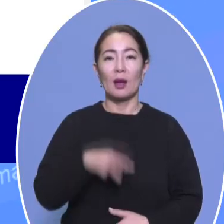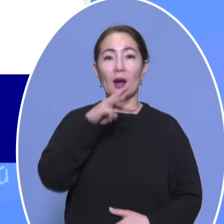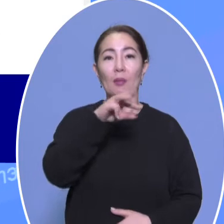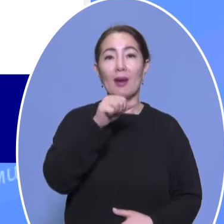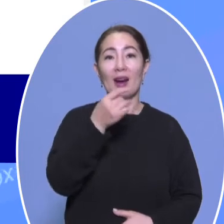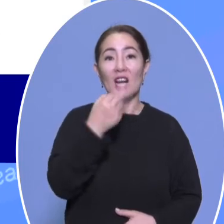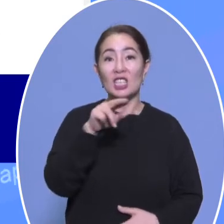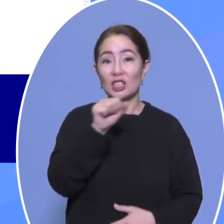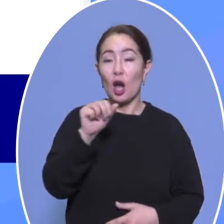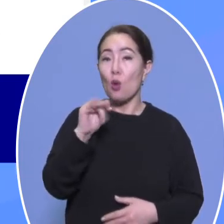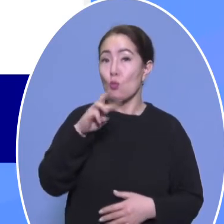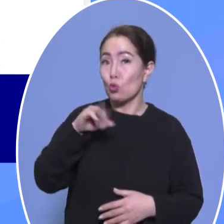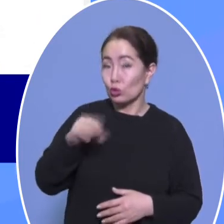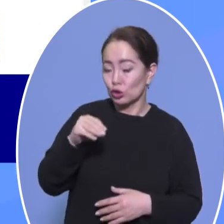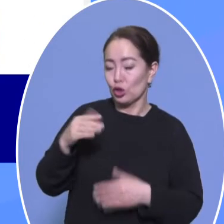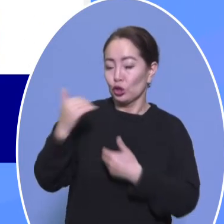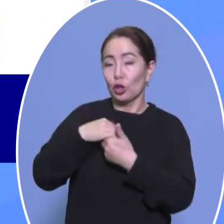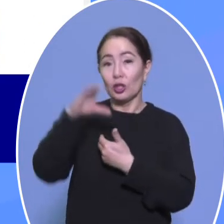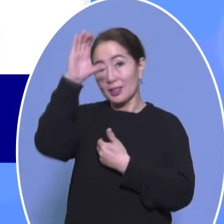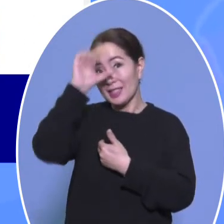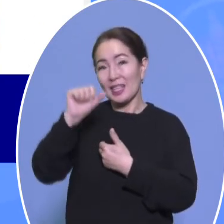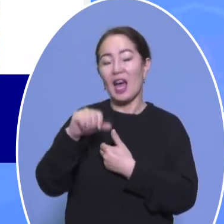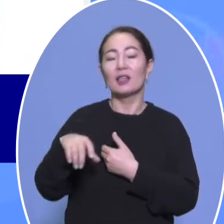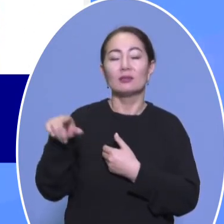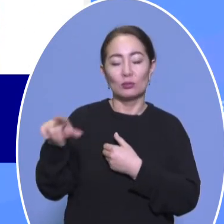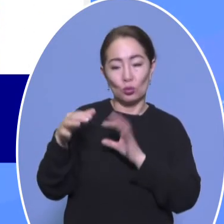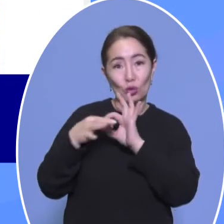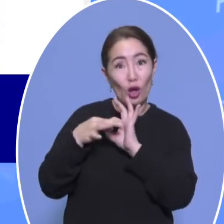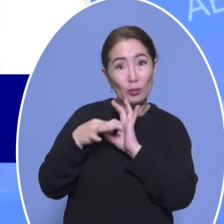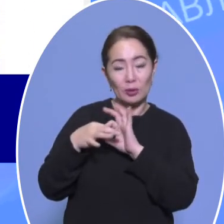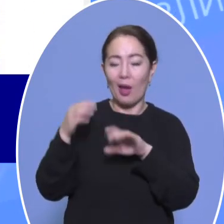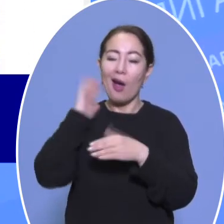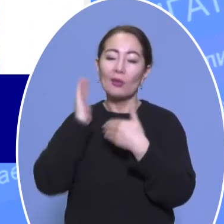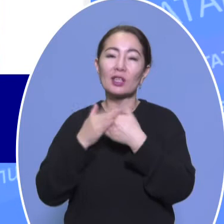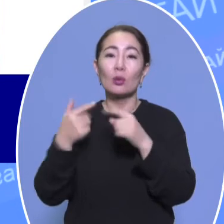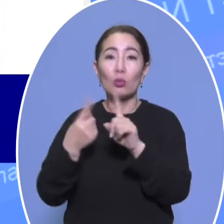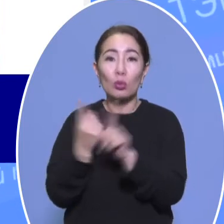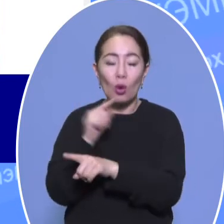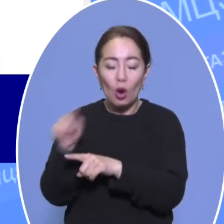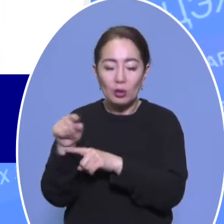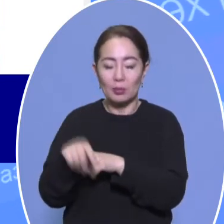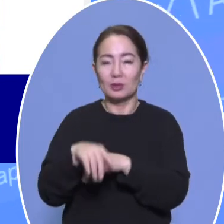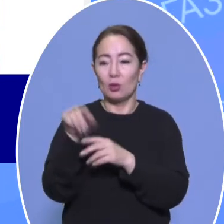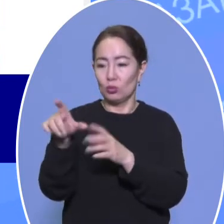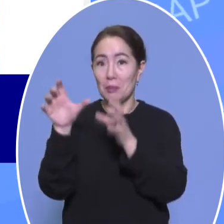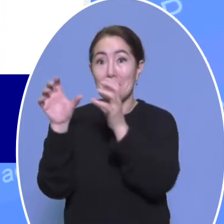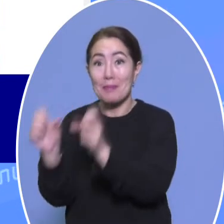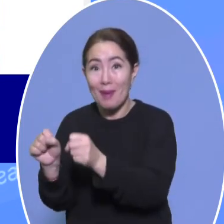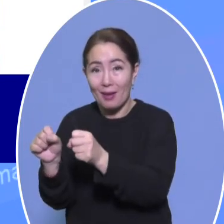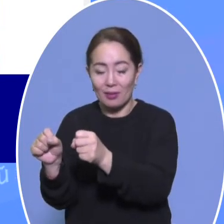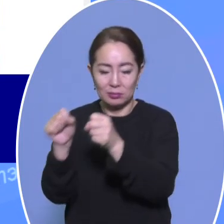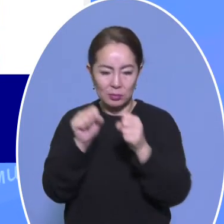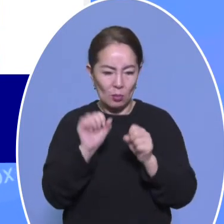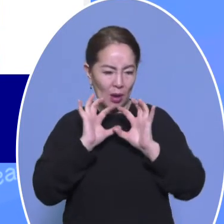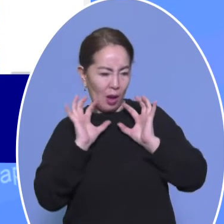Махараштра мужийн дотоод эргийн сайд асан Анил Дишмухтай холбоотой авилын гэмтрэгтэй холбогдлон Сантош Жактапиг баримтлан сатуулсан нь